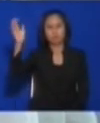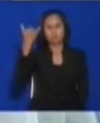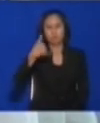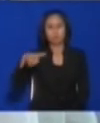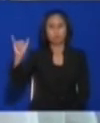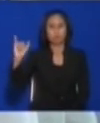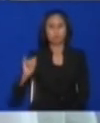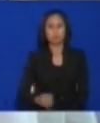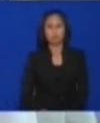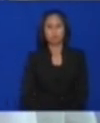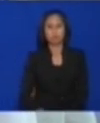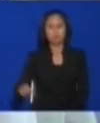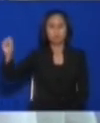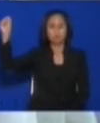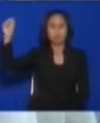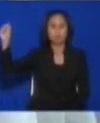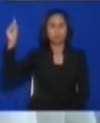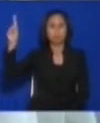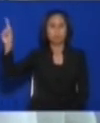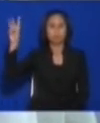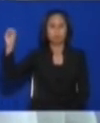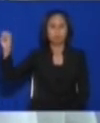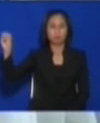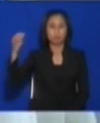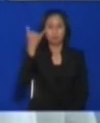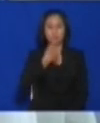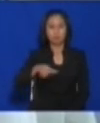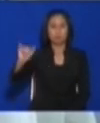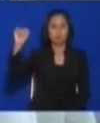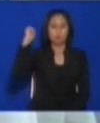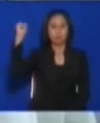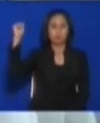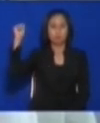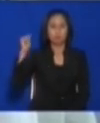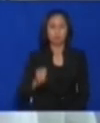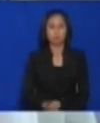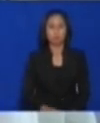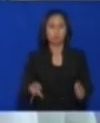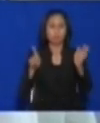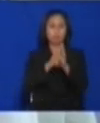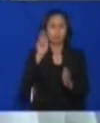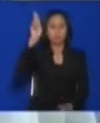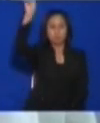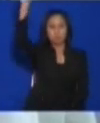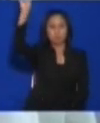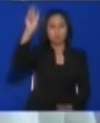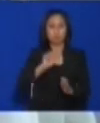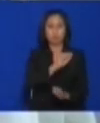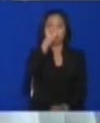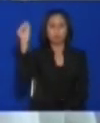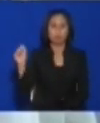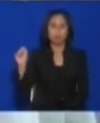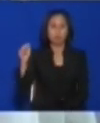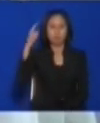SDM yang hebat yang berbasis pada ketuhanan yang maha esa serta nilai ketuhanan yang maha esa sebagai